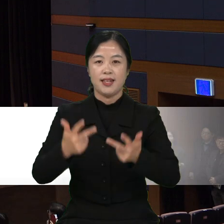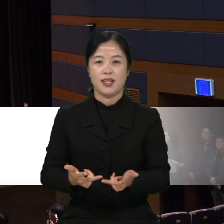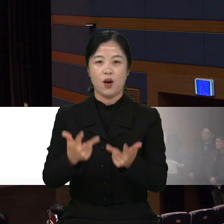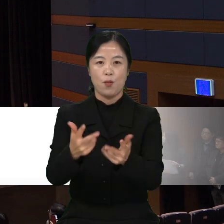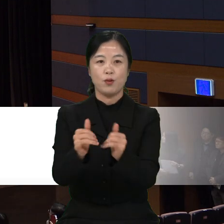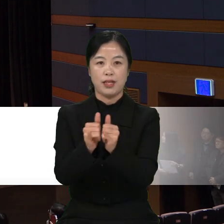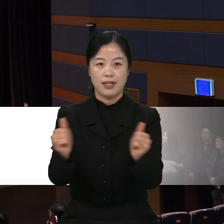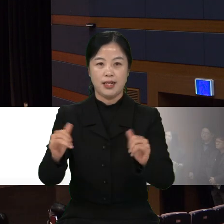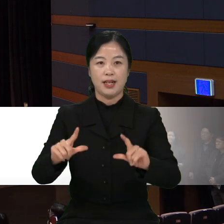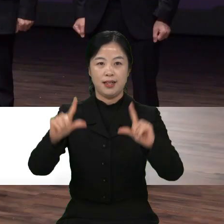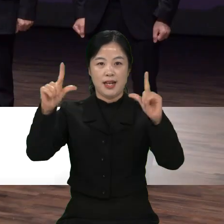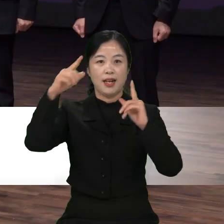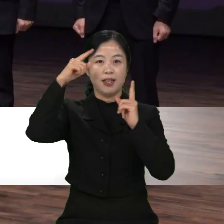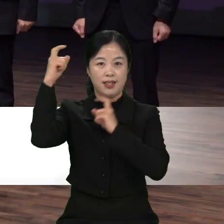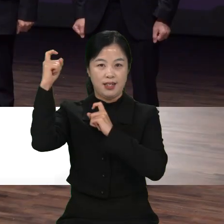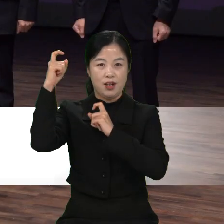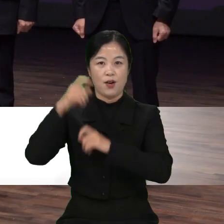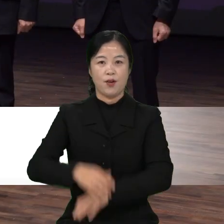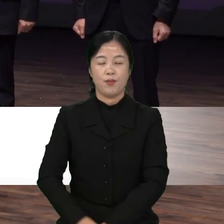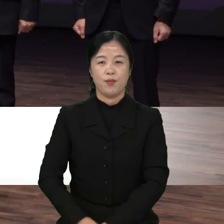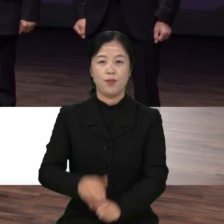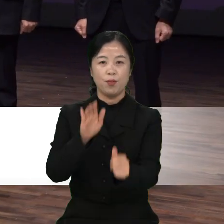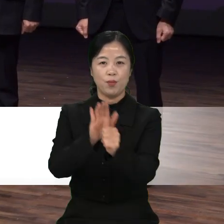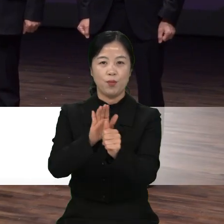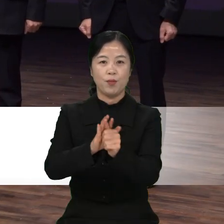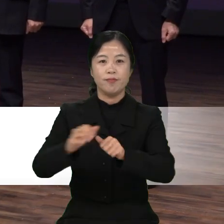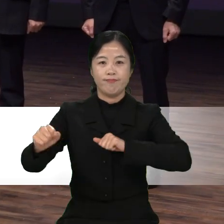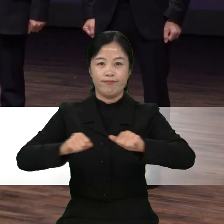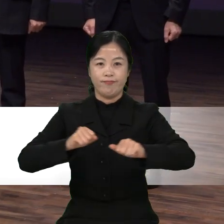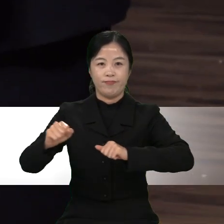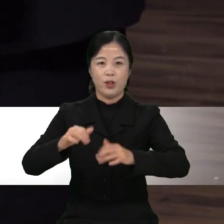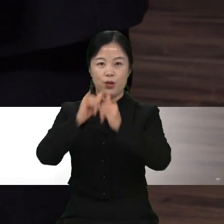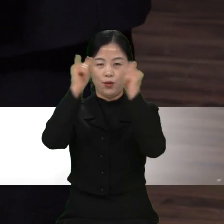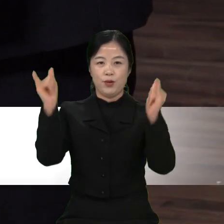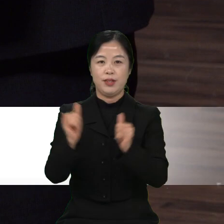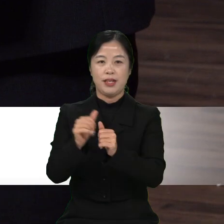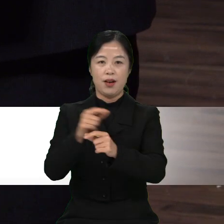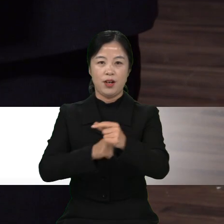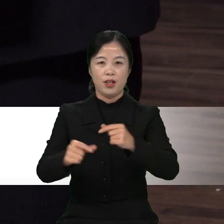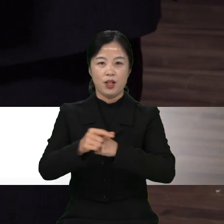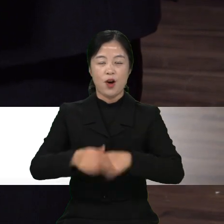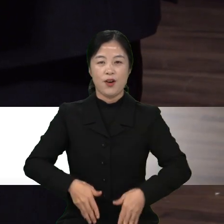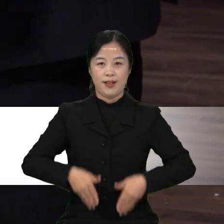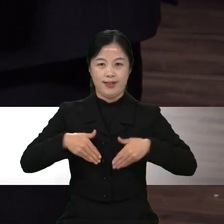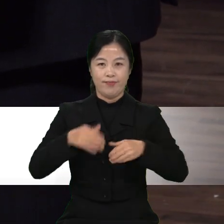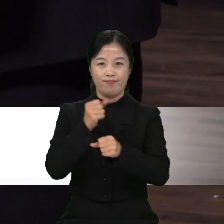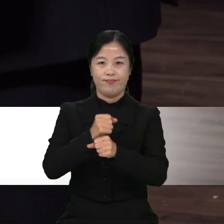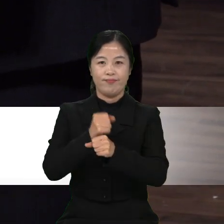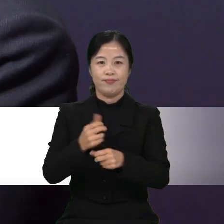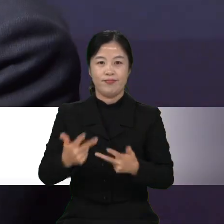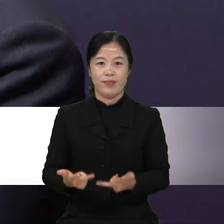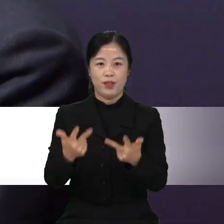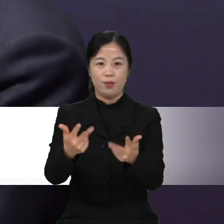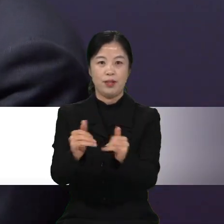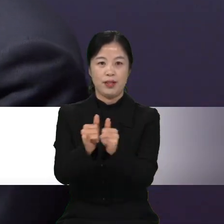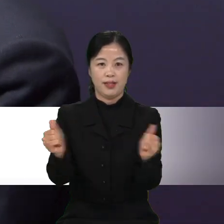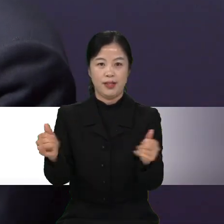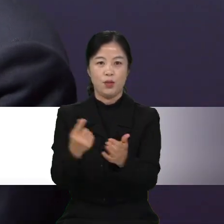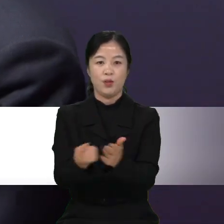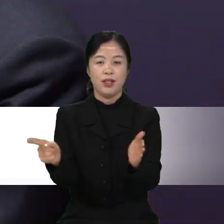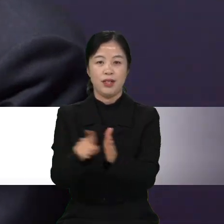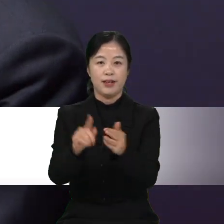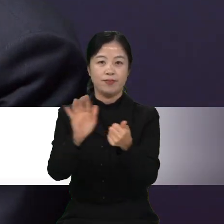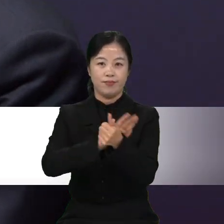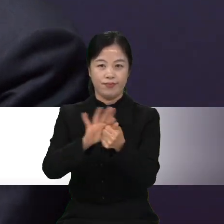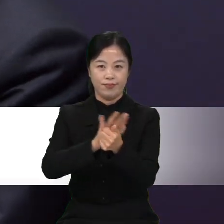날을 기념한 이날 행사는 나눔과 배려로 우리 사회를 더욱 따뜻하게 만든 자원봉사자들을 격려하는 자리로